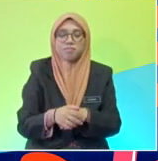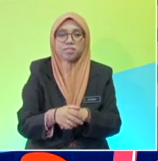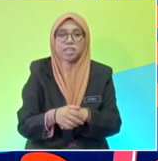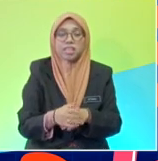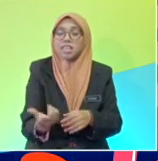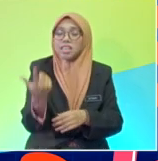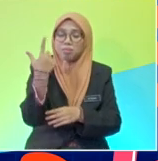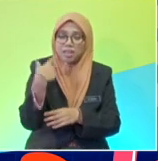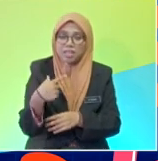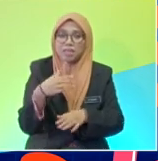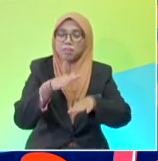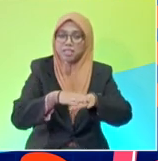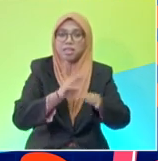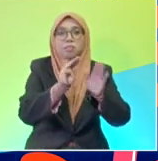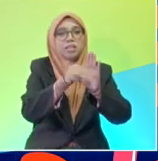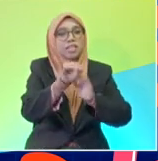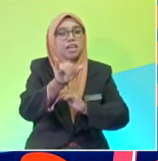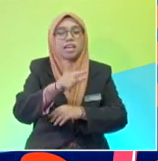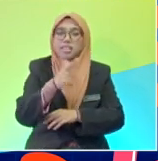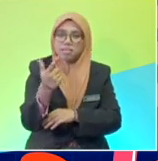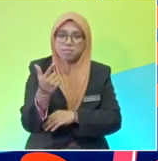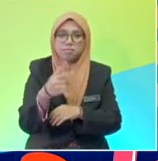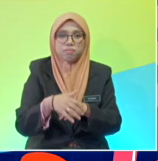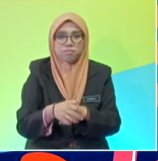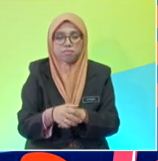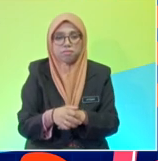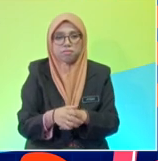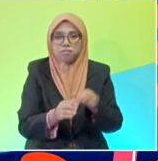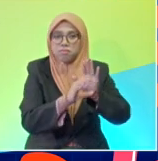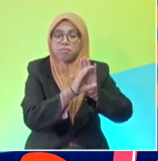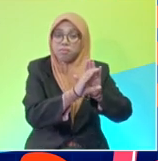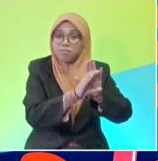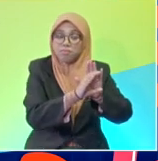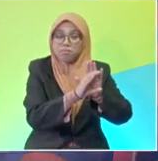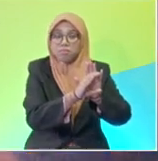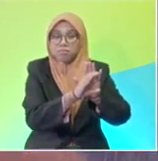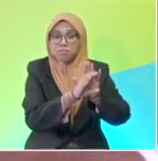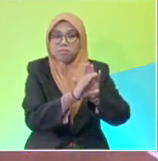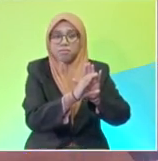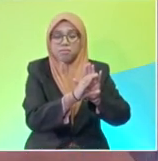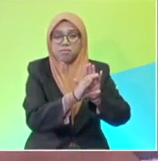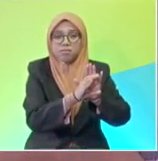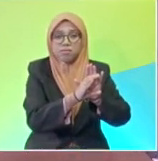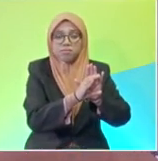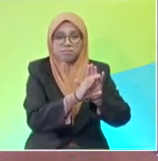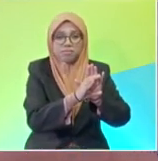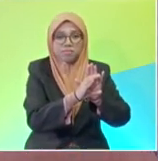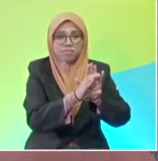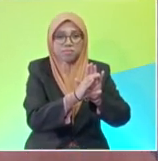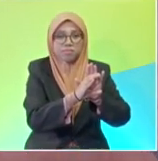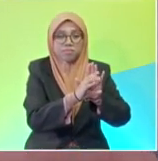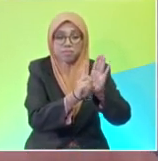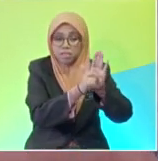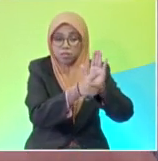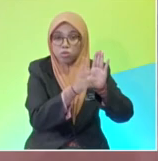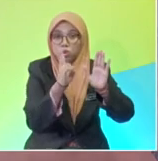minit yang lain. Okey. Contohnya macam cikgu ni cikgu nak letak kat sini. Kalau kita letakkan dua-dua dekat situ. Kita tengok jarum panjang